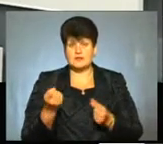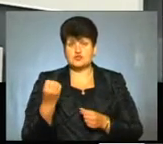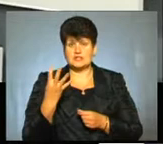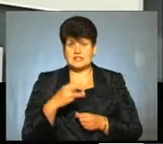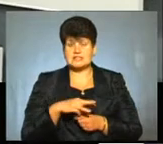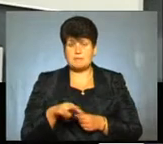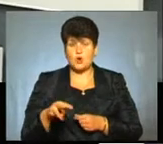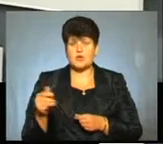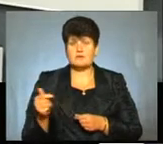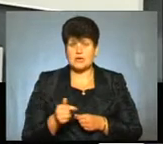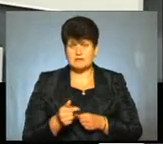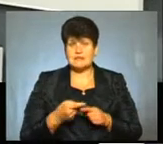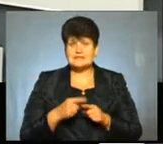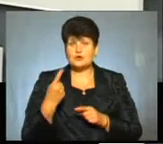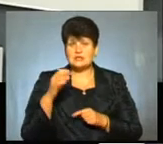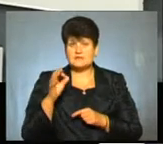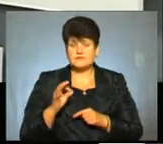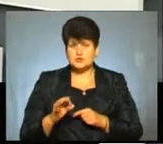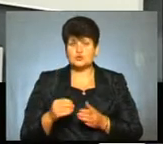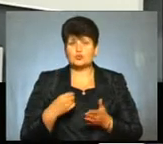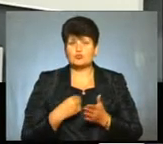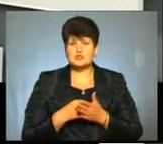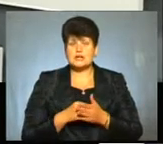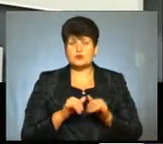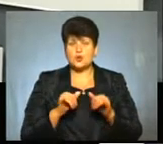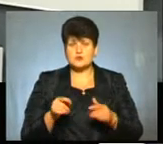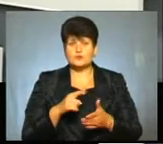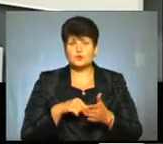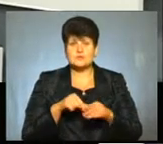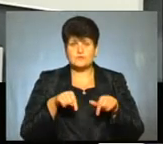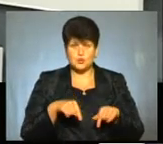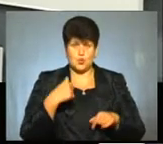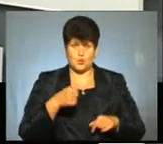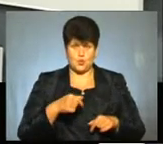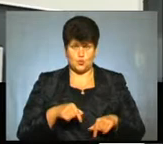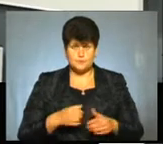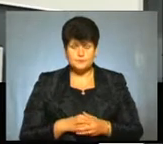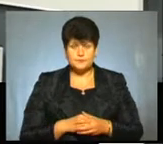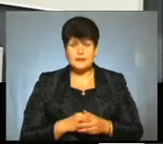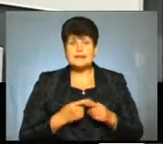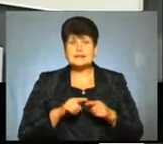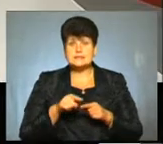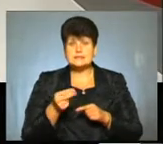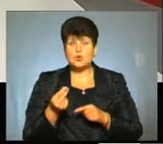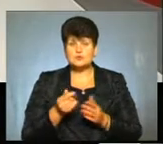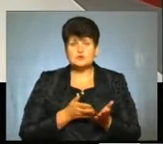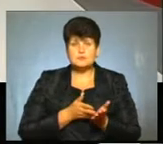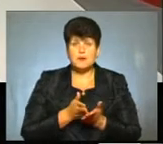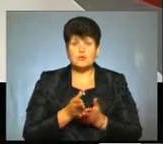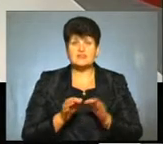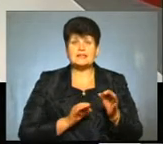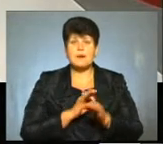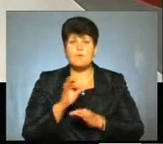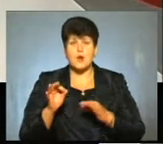фінансування на 14 мільйонів гривень. Це 1% від бюджету розвитку міста цього року. І ці кошти всі спрямовані